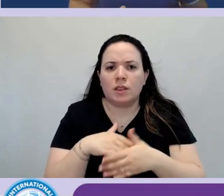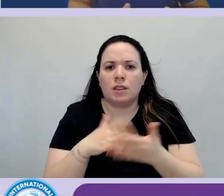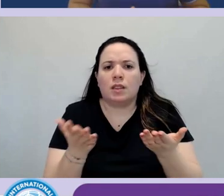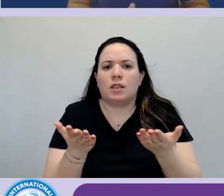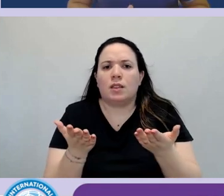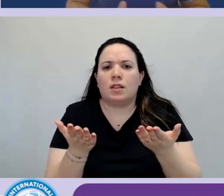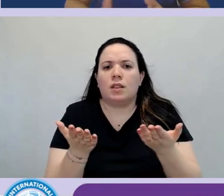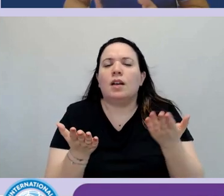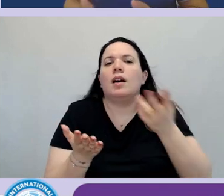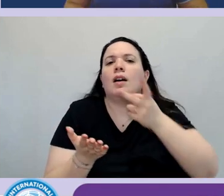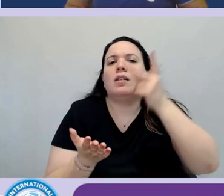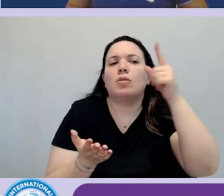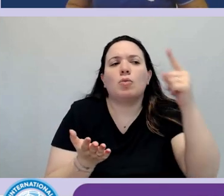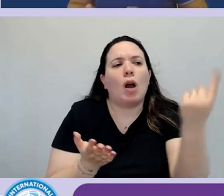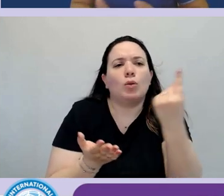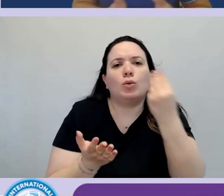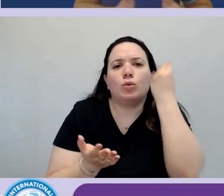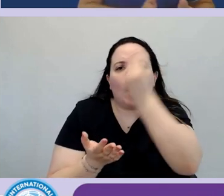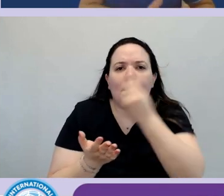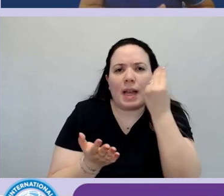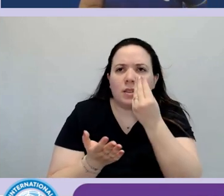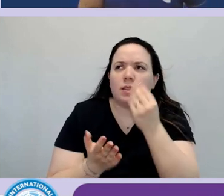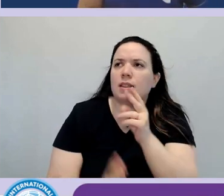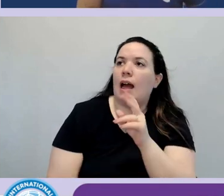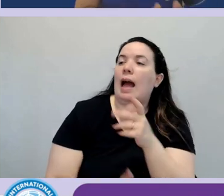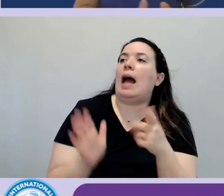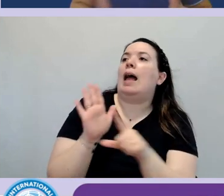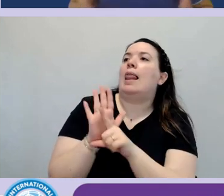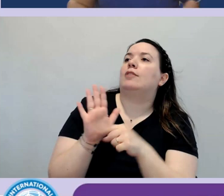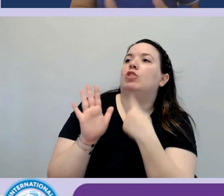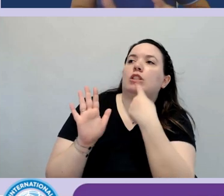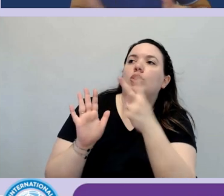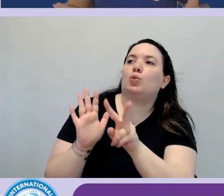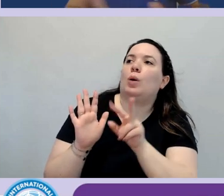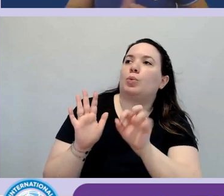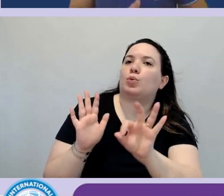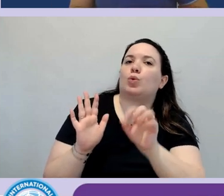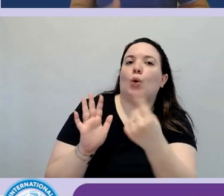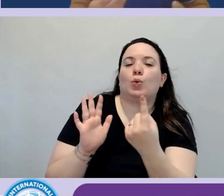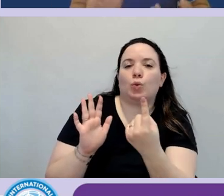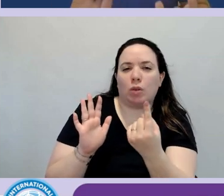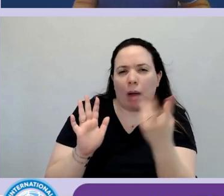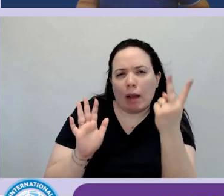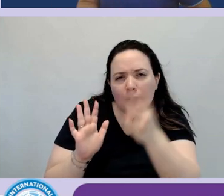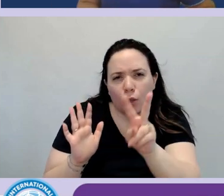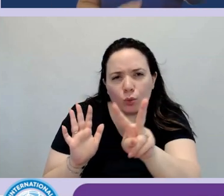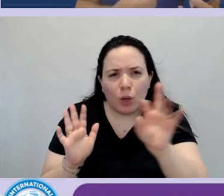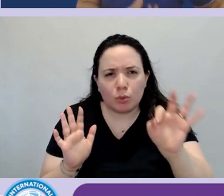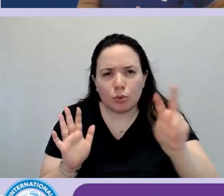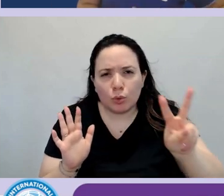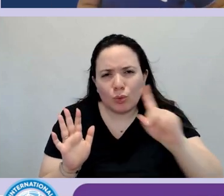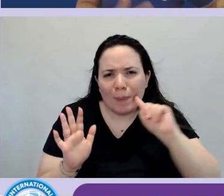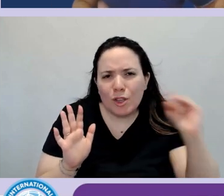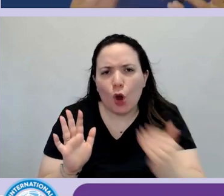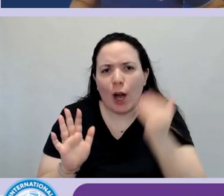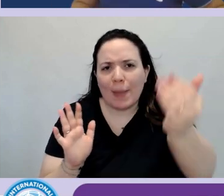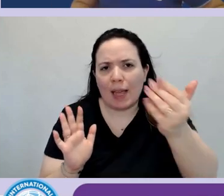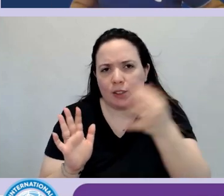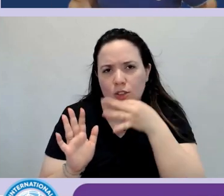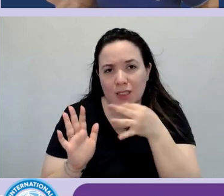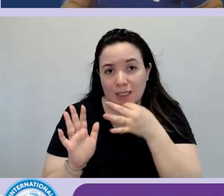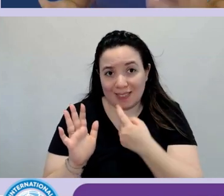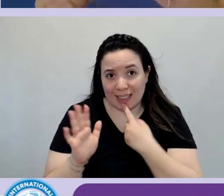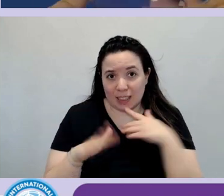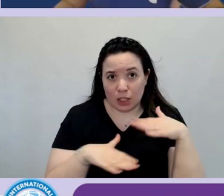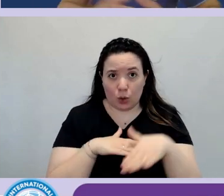norma tecnica che parla delle 2.1 Ma essendo retrocompatibili vanno utilizzate le 2.2 Quindi se siete anche dei committenti iniziate a